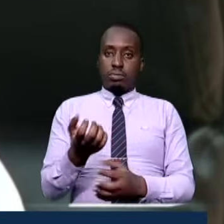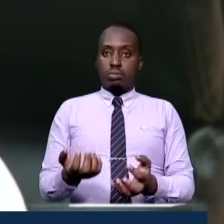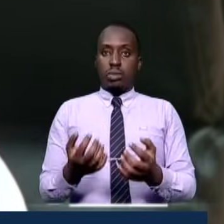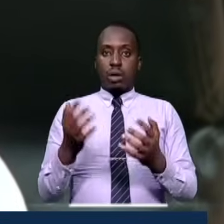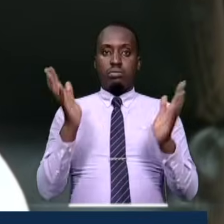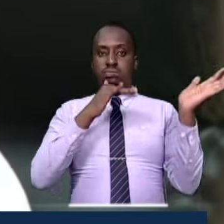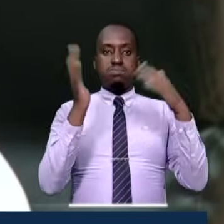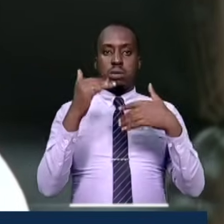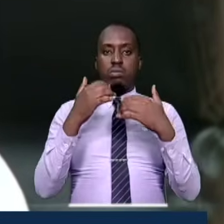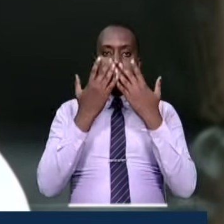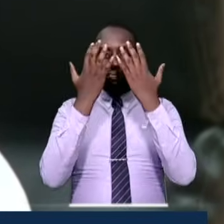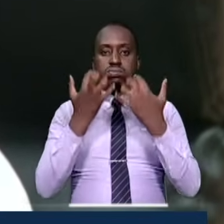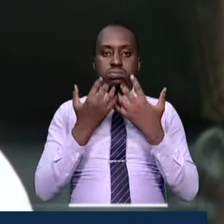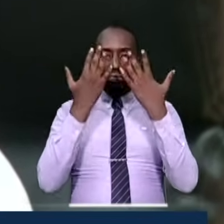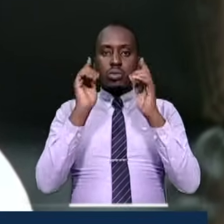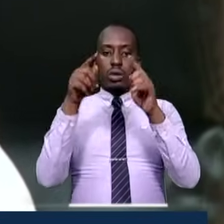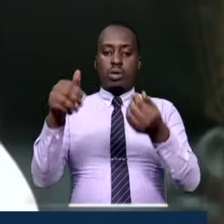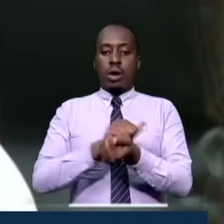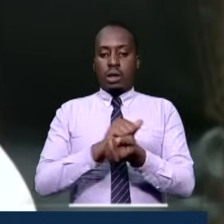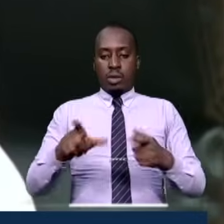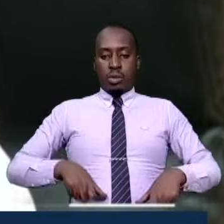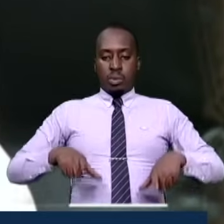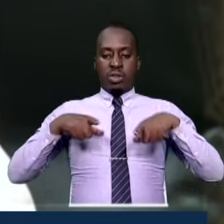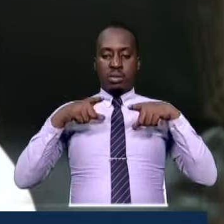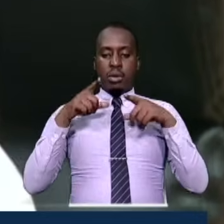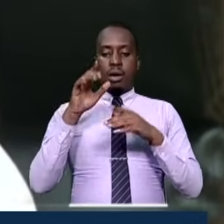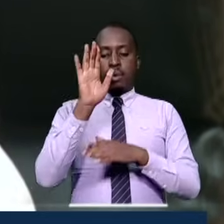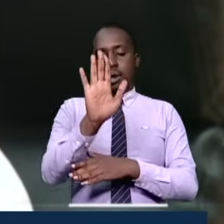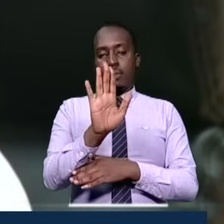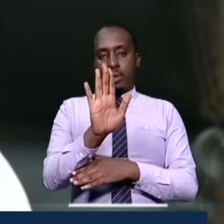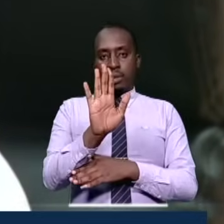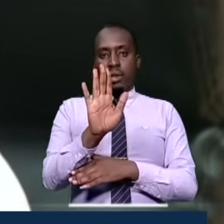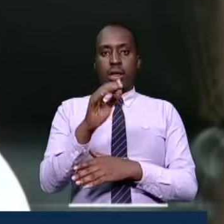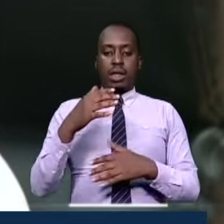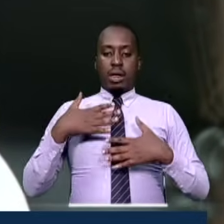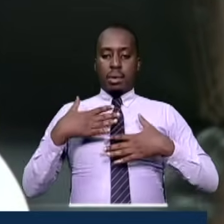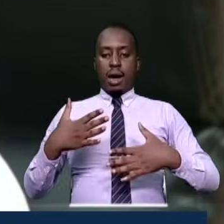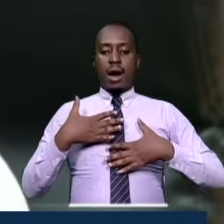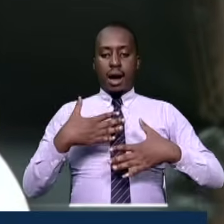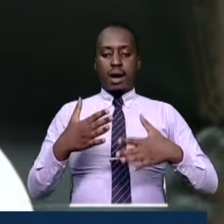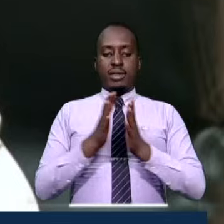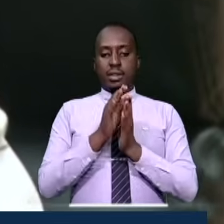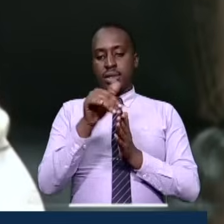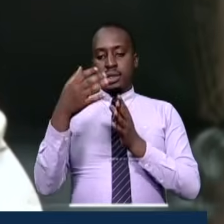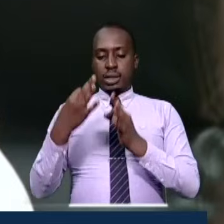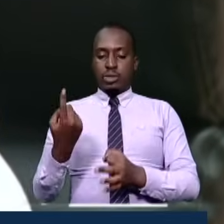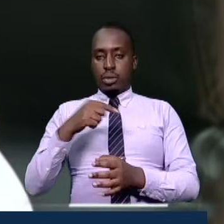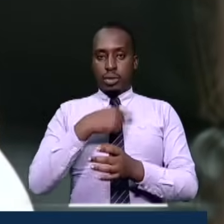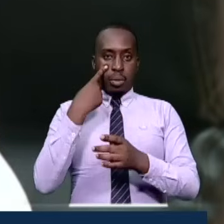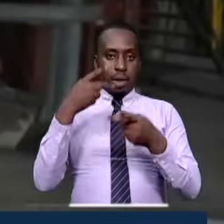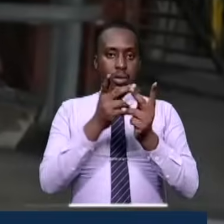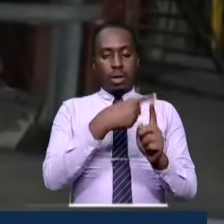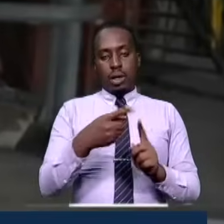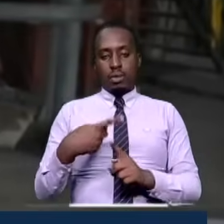gucukura ugenda ukanangiza ubuzima bwabo ibihaha iki turabibona hirya no